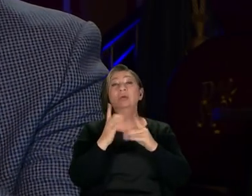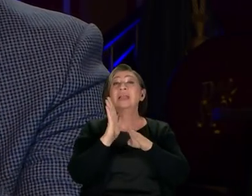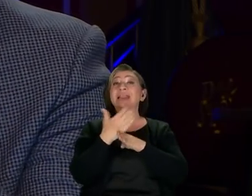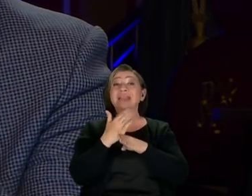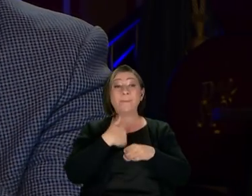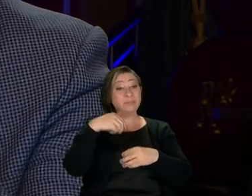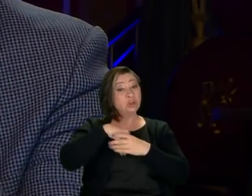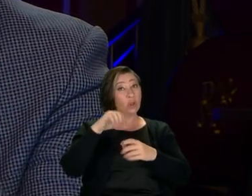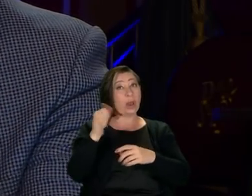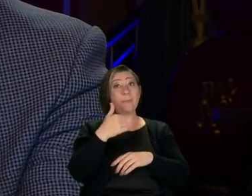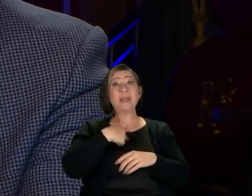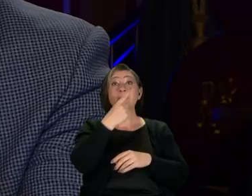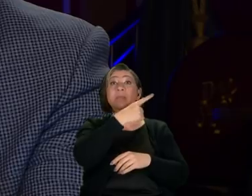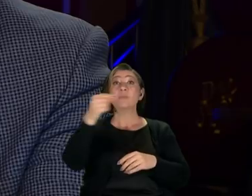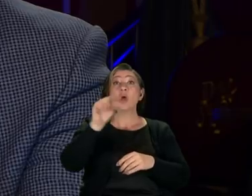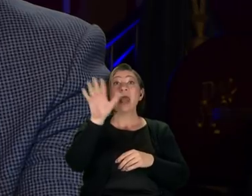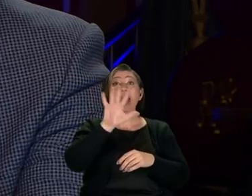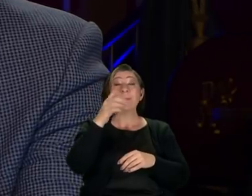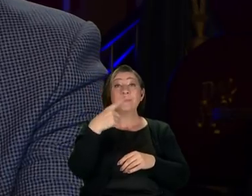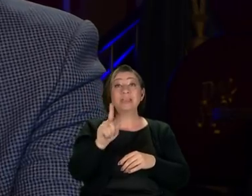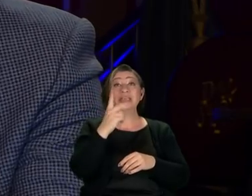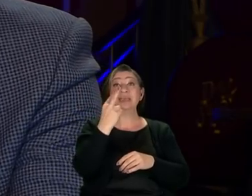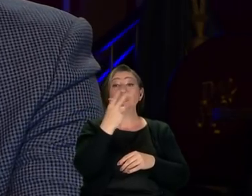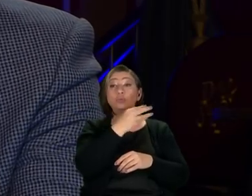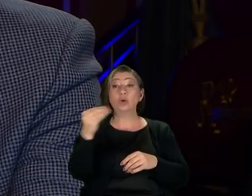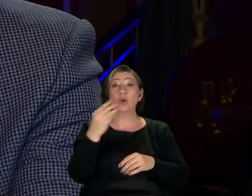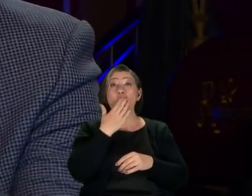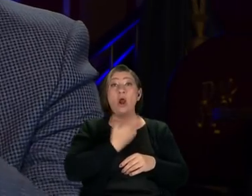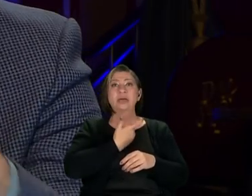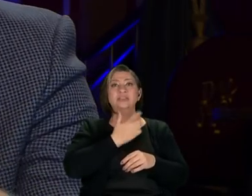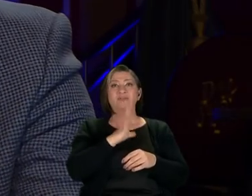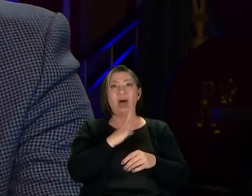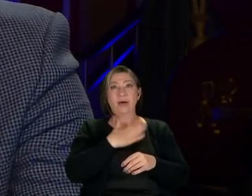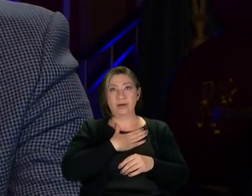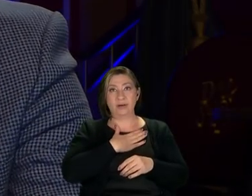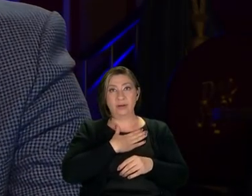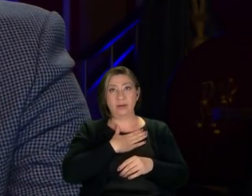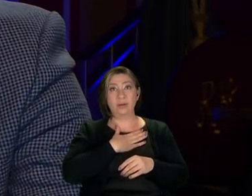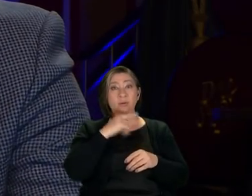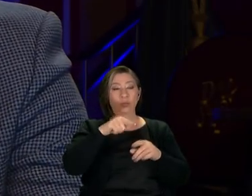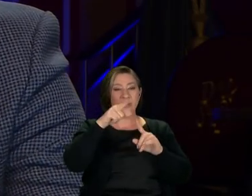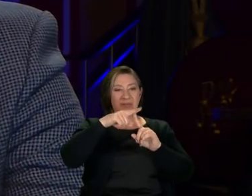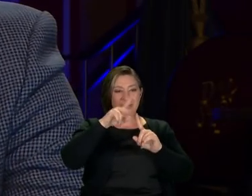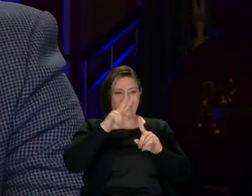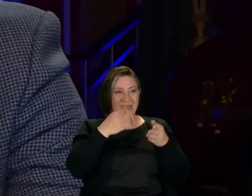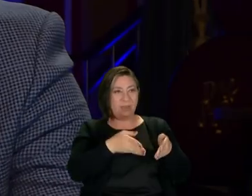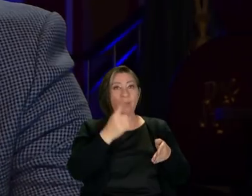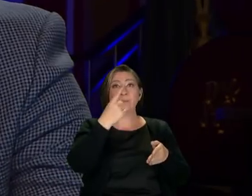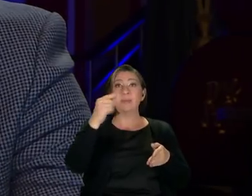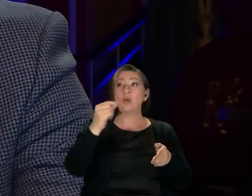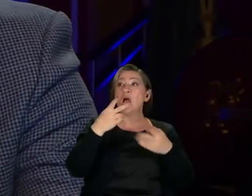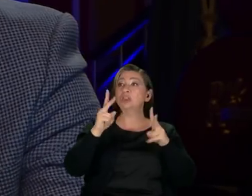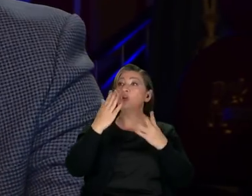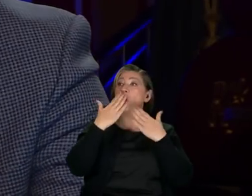Neden bu benim için önemli? Benim 1.050.000 aktif, toplamda 2.5 milyon öğrencim var. Yani şu anda burada bu programdayız ama 1 milyon öğrenci